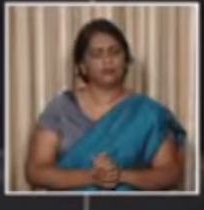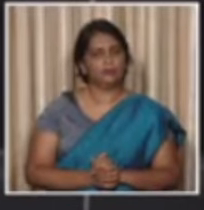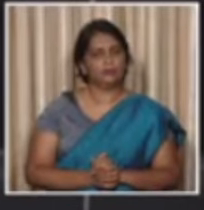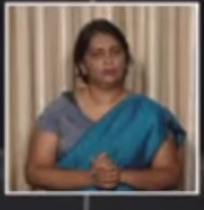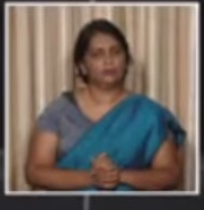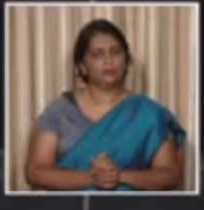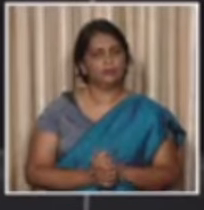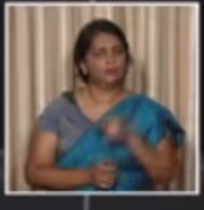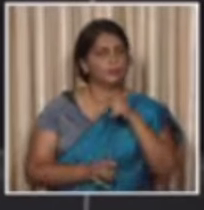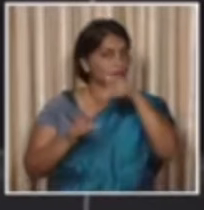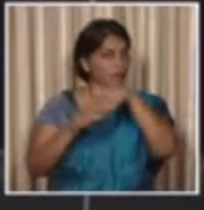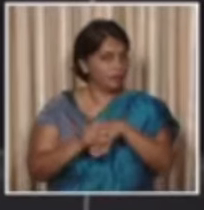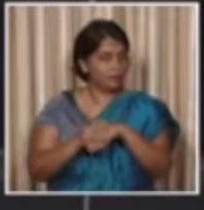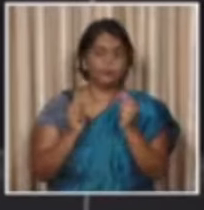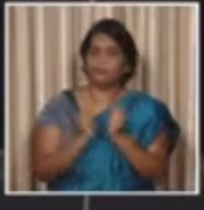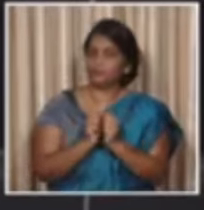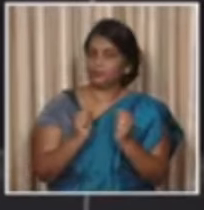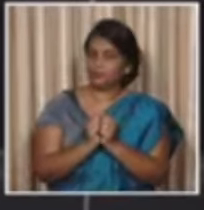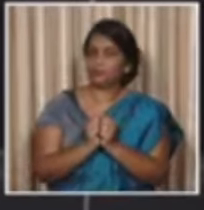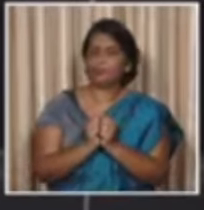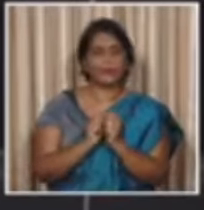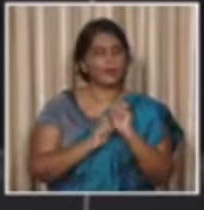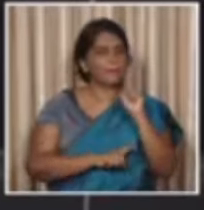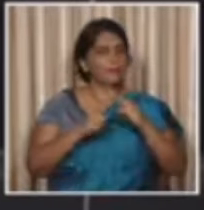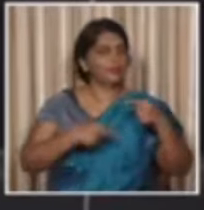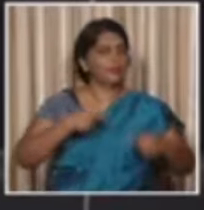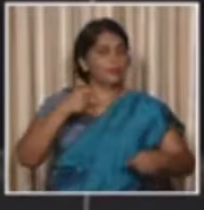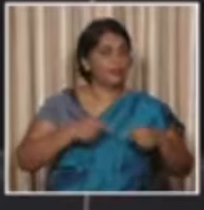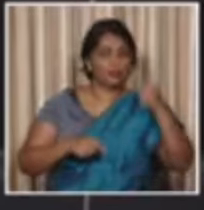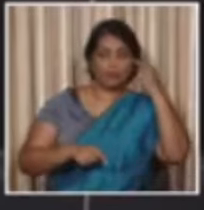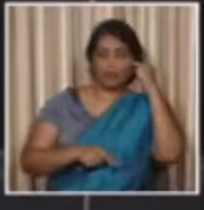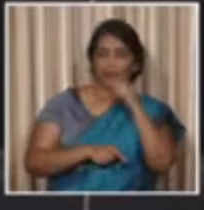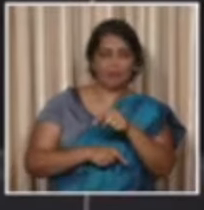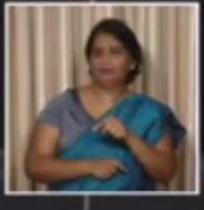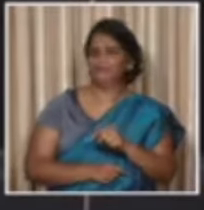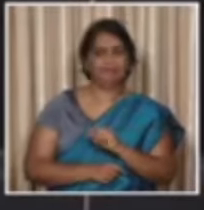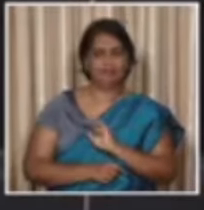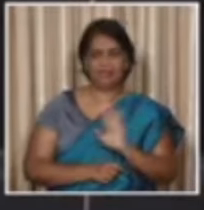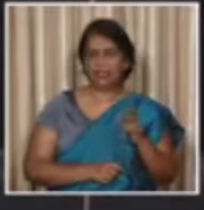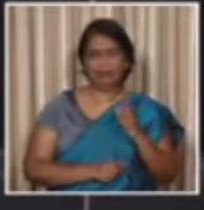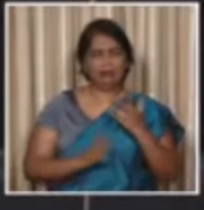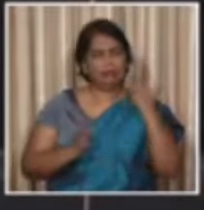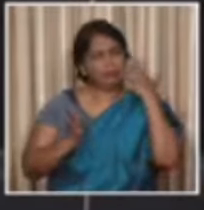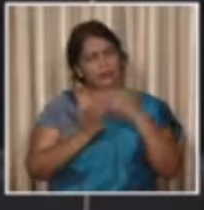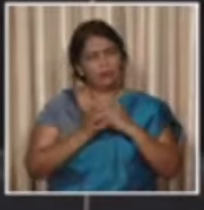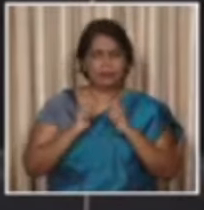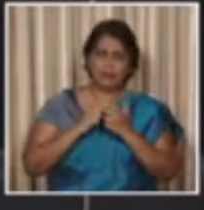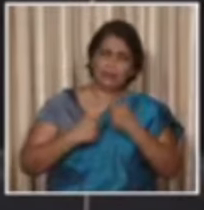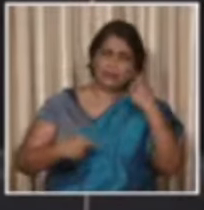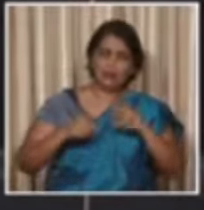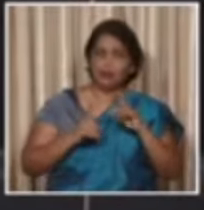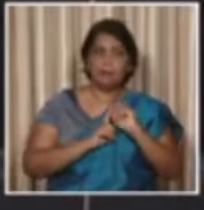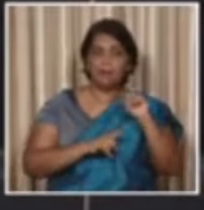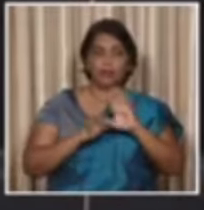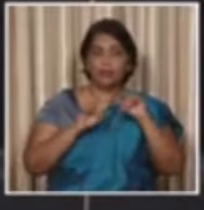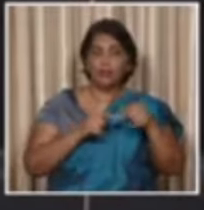ඒ අභ්‍යන්තරයේ කර්තෘත්වය පාර්ලිමේන්තු විවාදයකට ලක් කරලා නැහැ. මොන මත බේද තිබුණත්